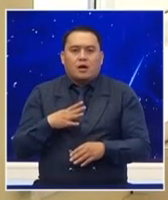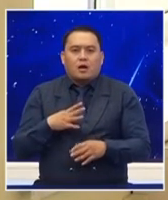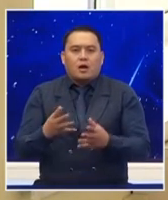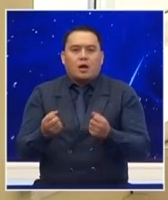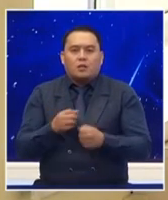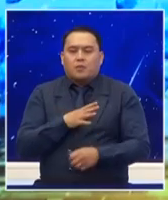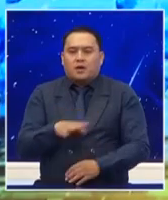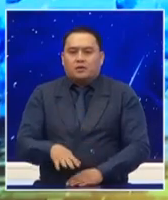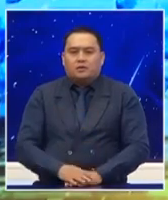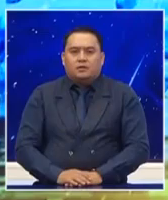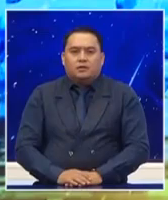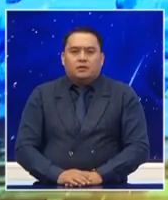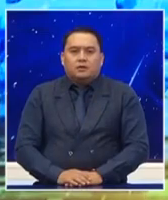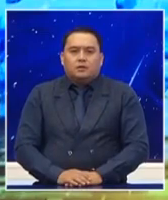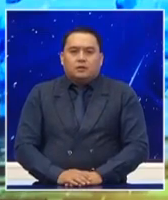қалған.